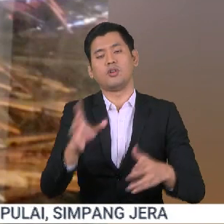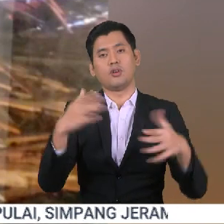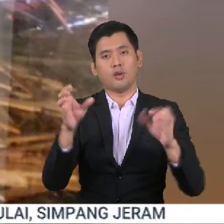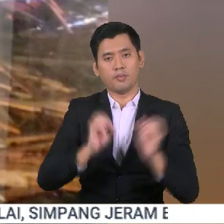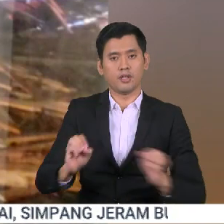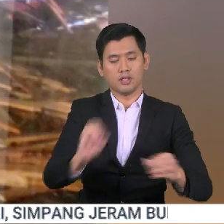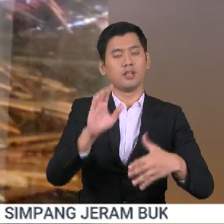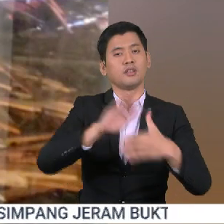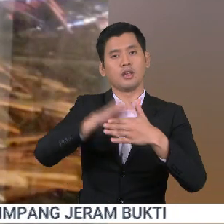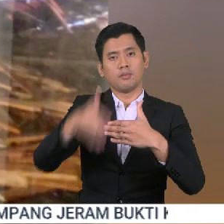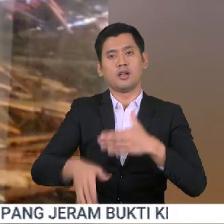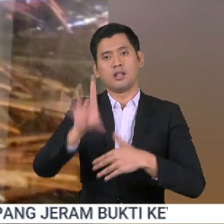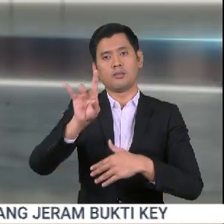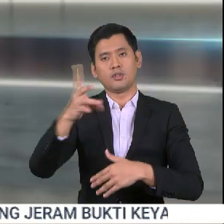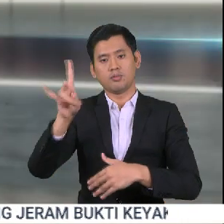Pagi